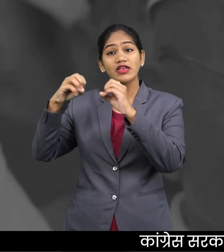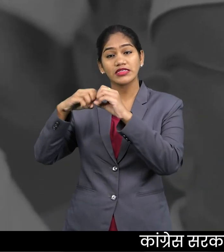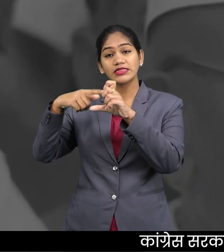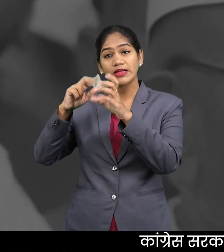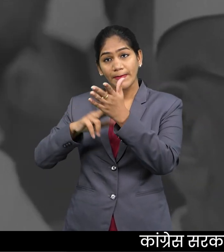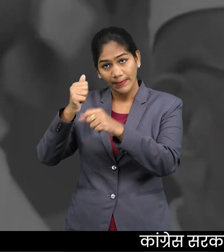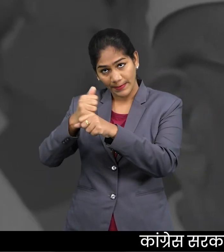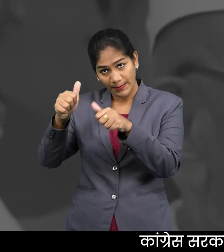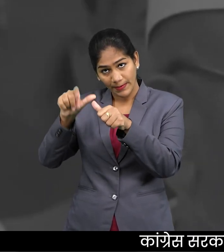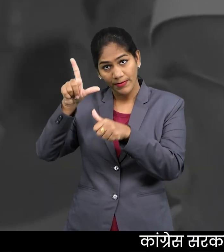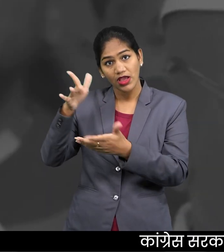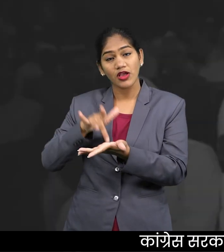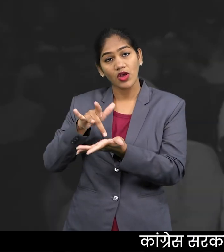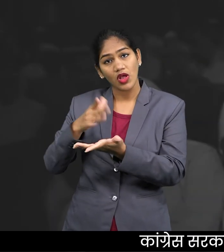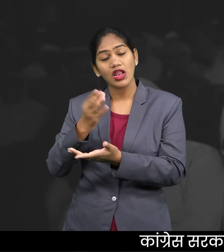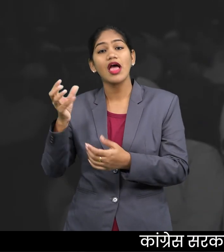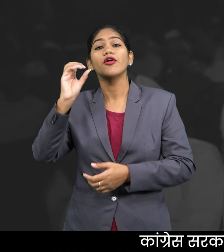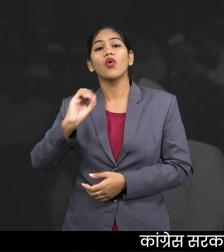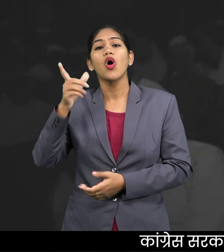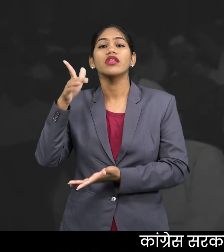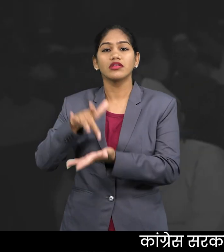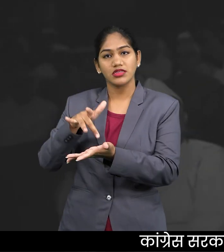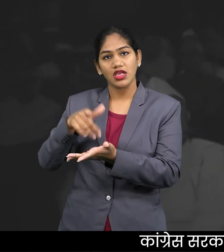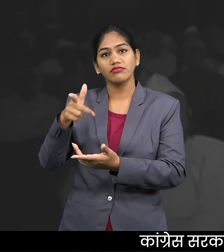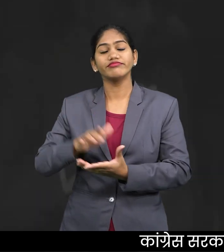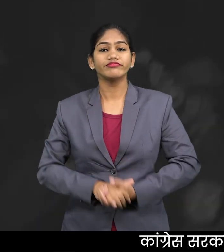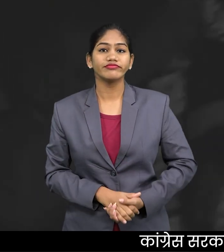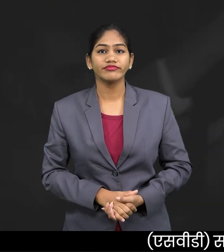कांग्रेस सरकार गिर गई और संयुक्त विधायक दल